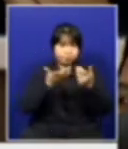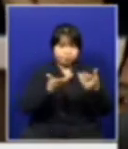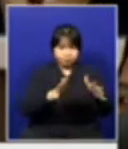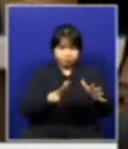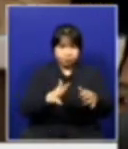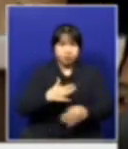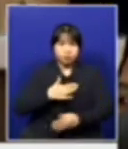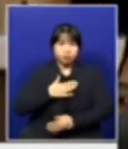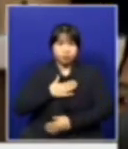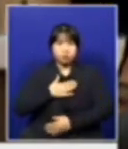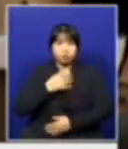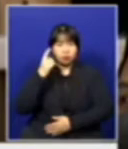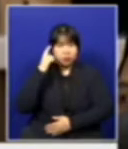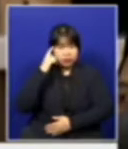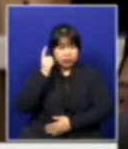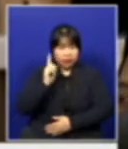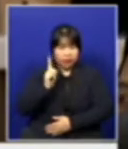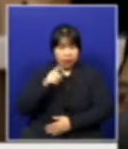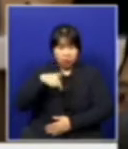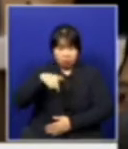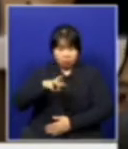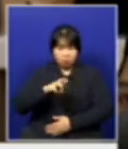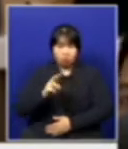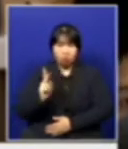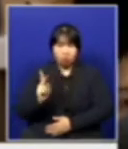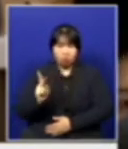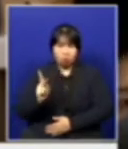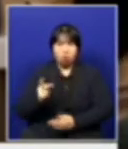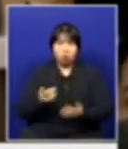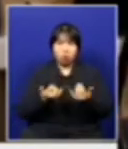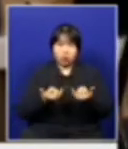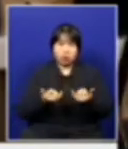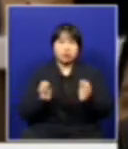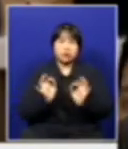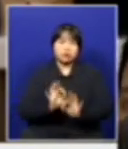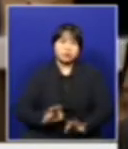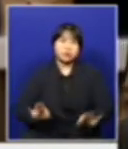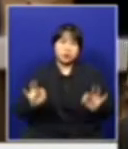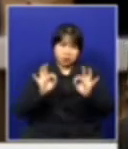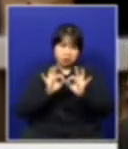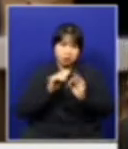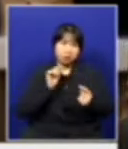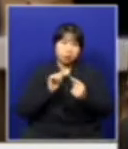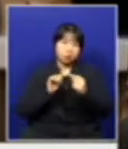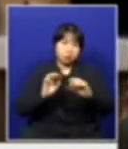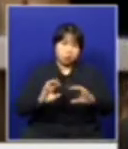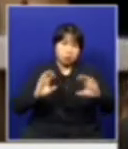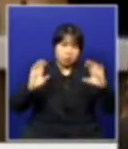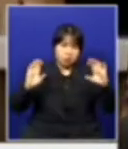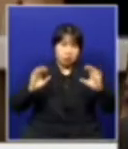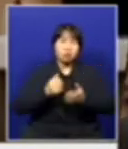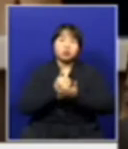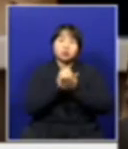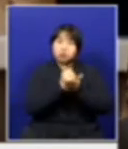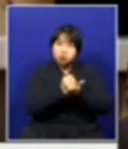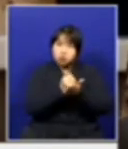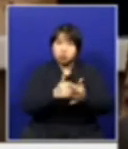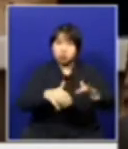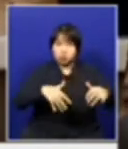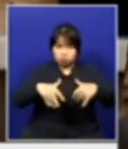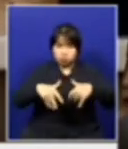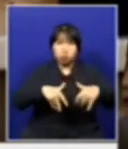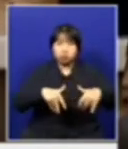บัญญัติฉบับนี้นะฮะพระราชกำหนดฉบับนี้มีความจำเป็นที่รัฐบาลจะต้องช่วยเหลือเยียวยาประชาชนนะ